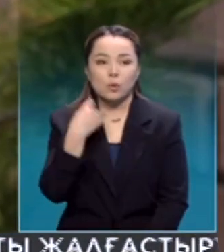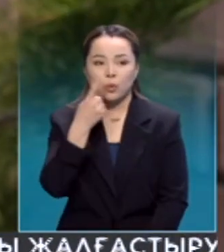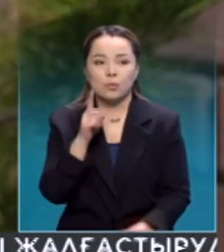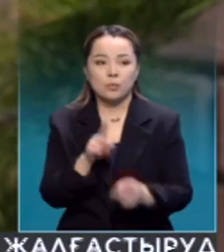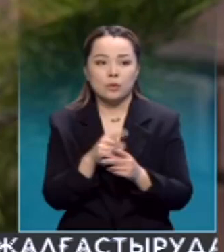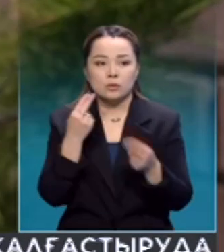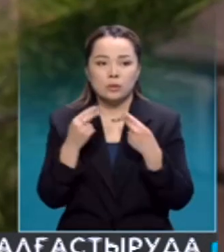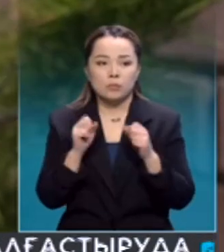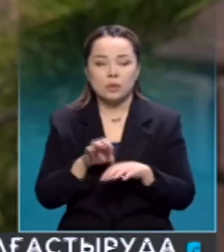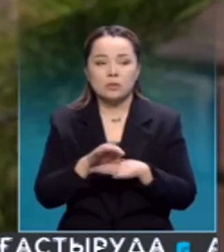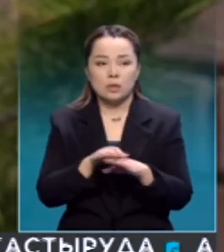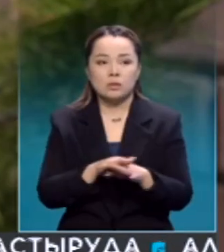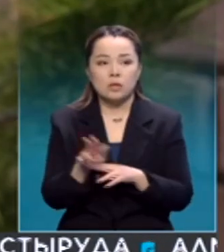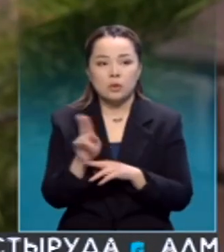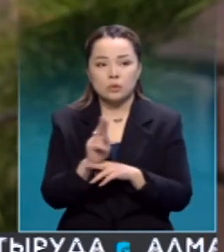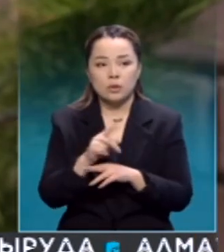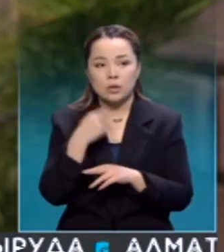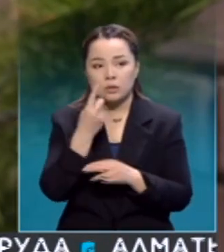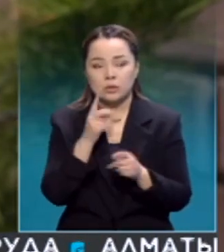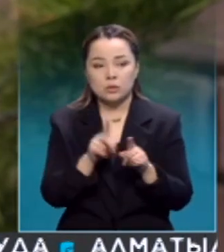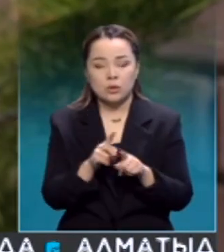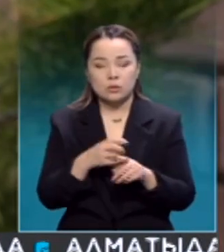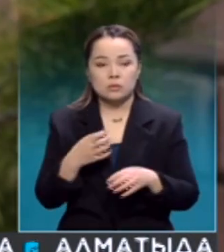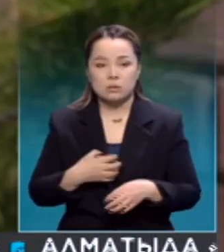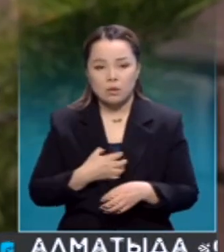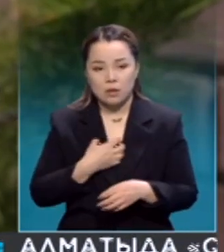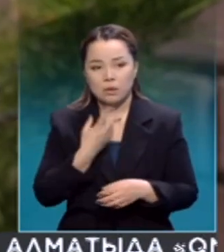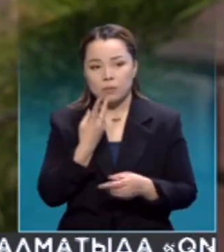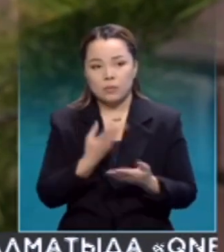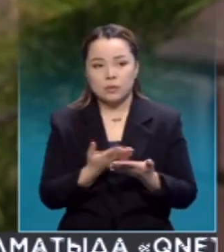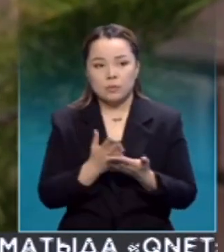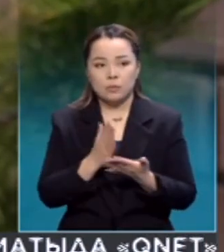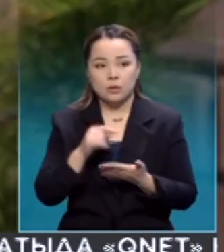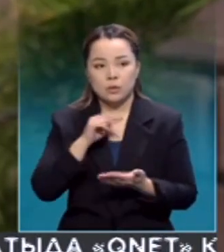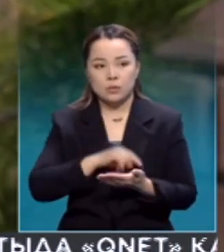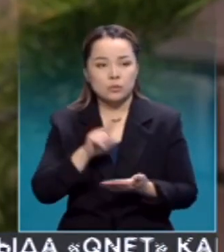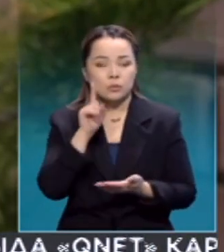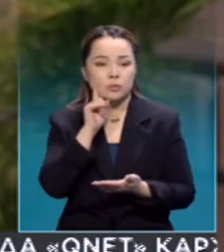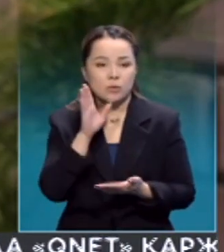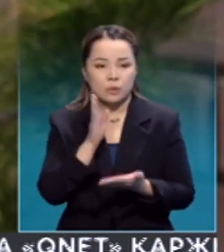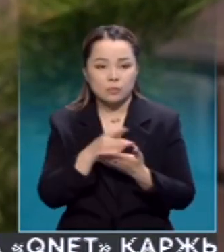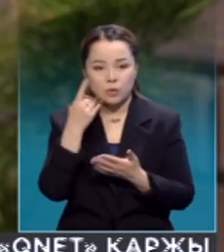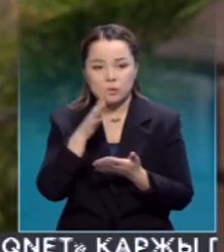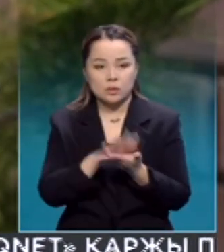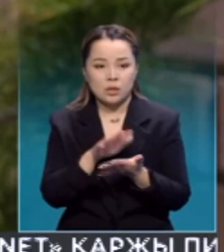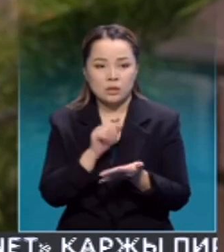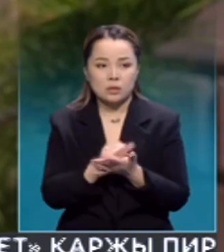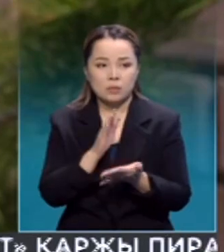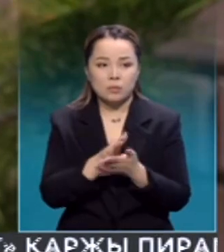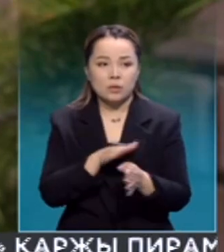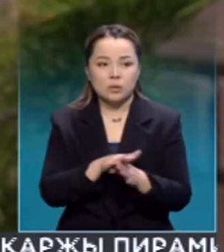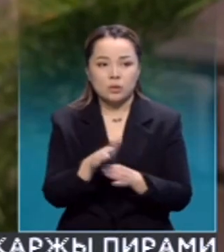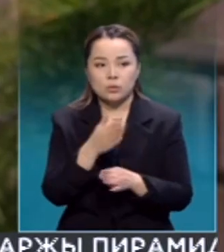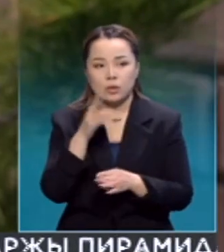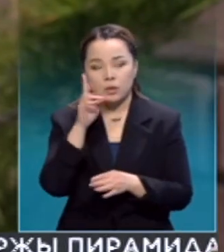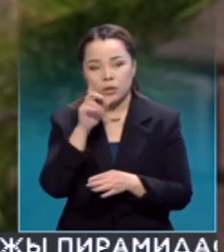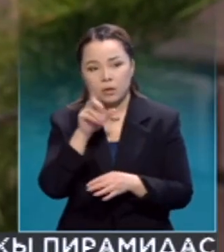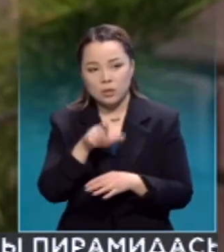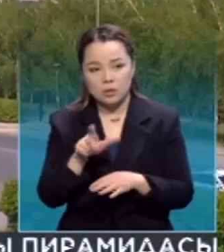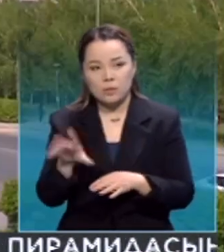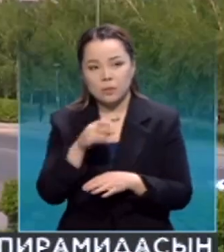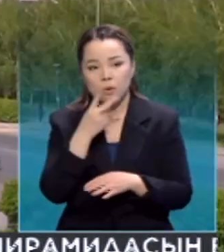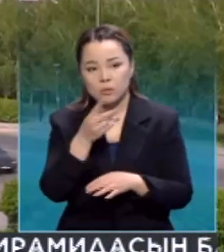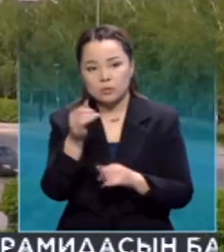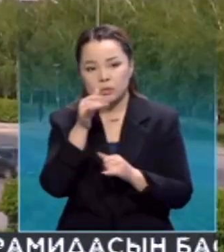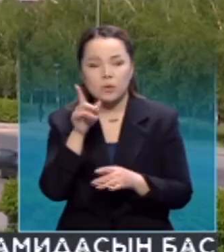кезде. Қазір мына жөнделген түрі соның өзінде все равно комплекс менде қазір. Комплекс неполноценности. Тіке елдің бетіне қараймайым.